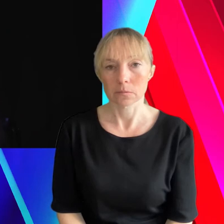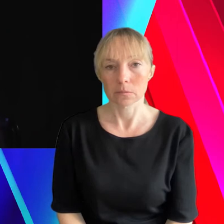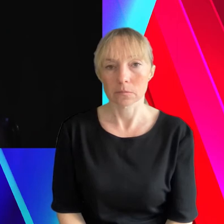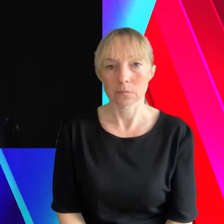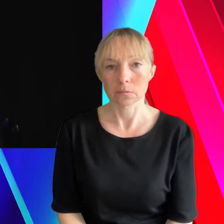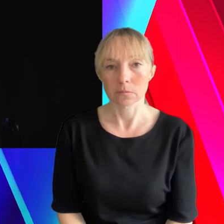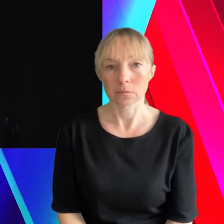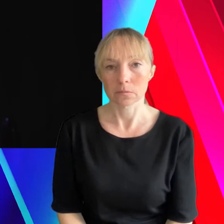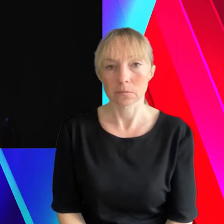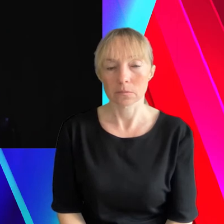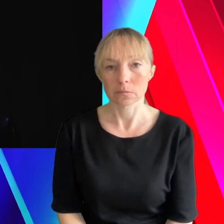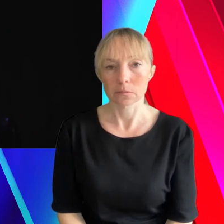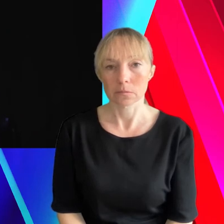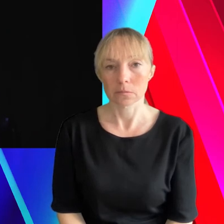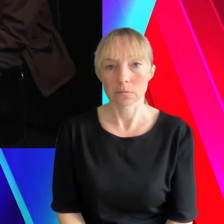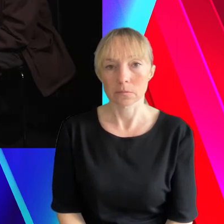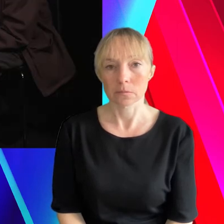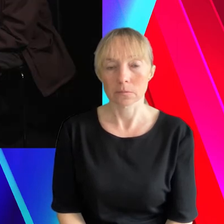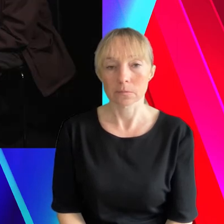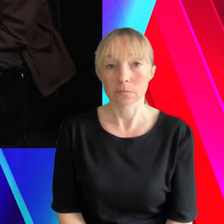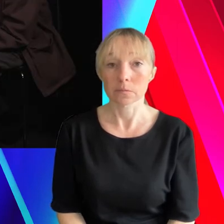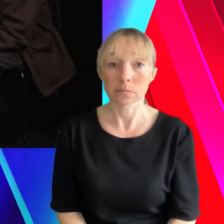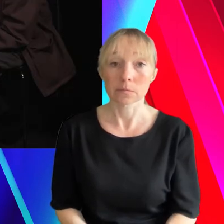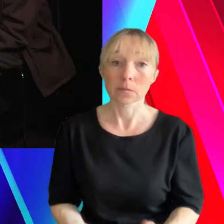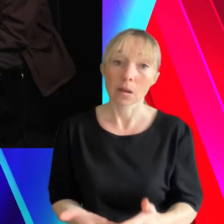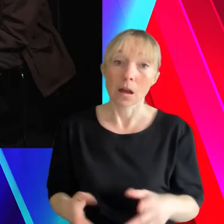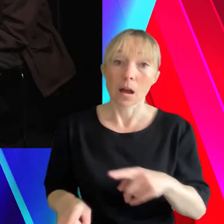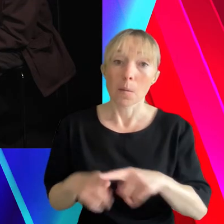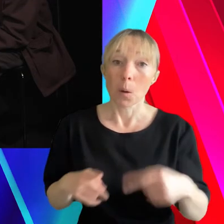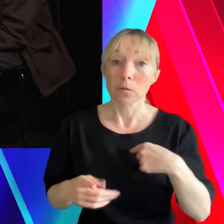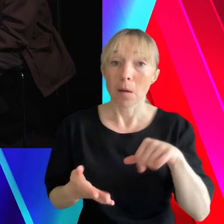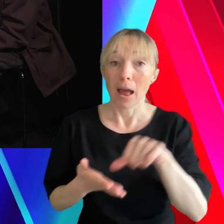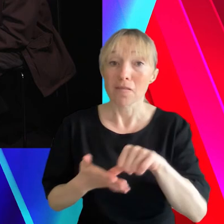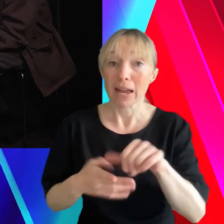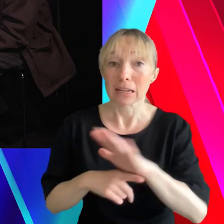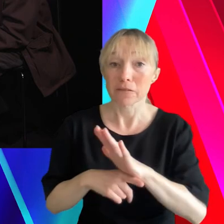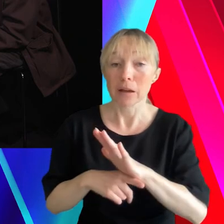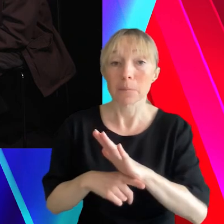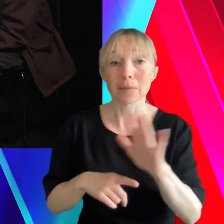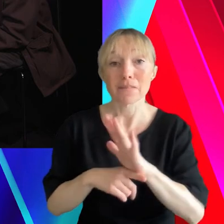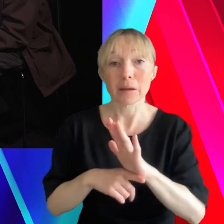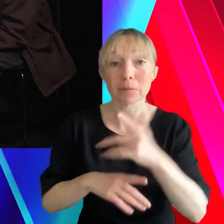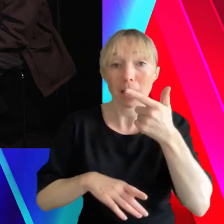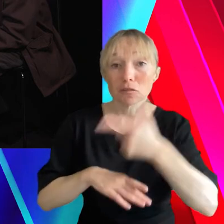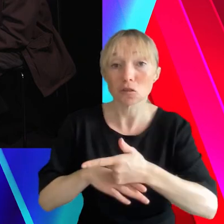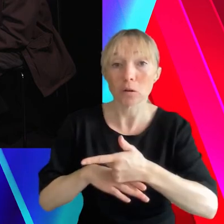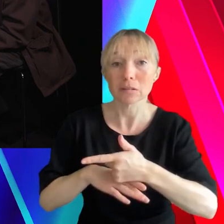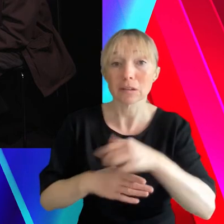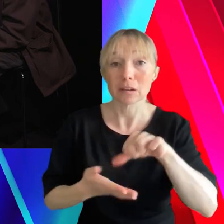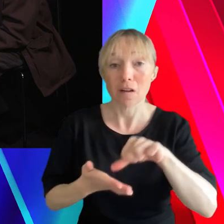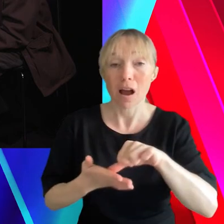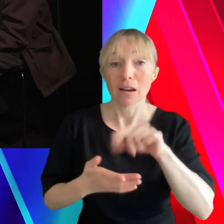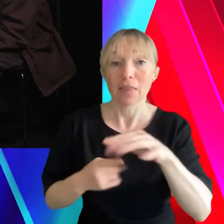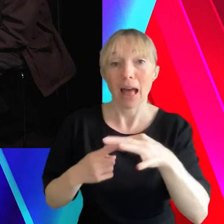بچه اجتماعی فیلم بیشتر راجع بهش صحبت میشه. Well, for most of my Iranian films, the film that I shot in Iran, this aspect is the aspect that